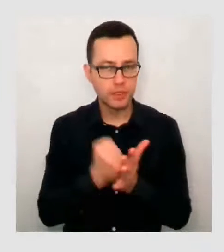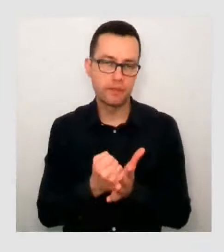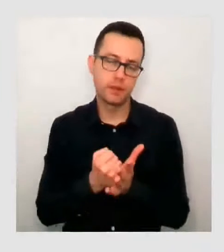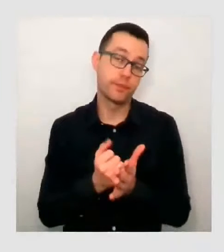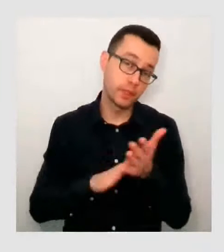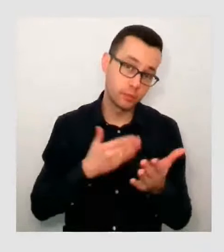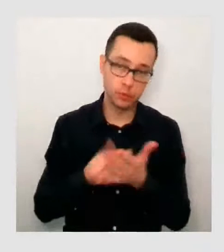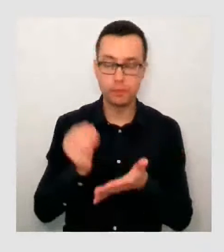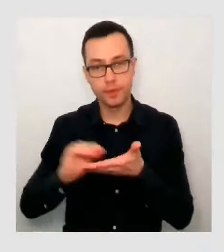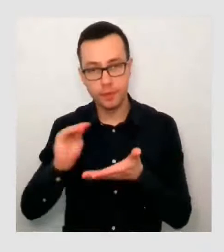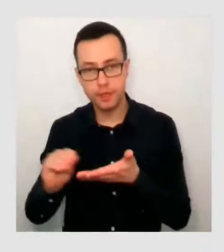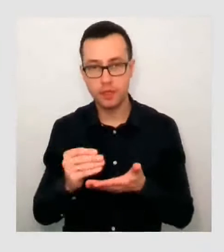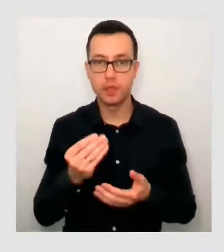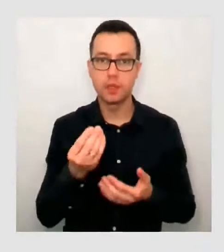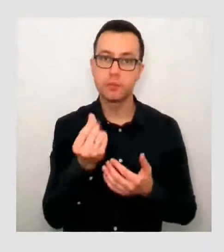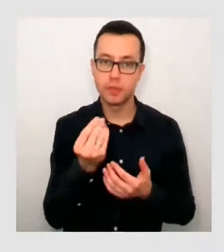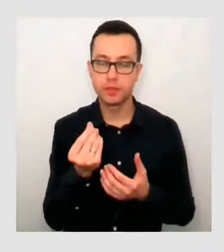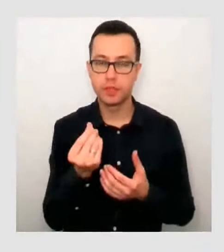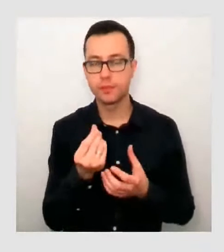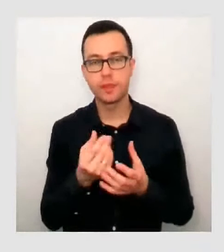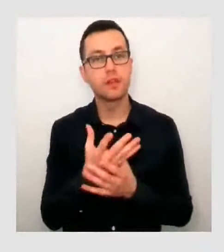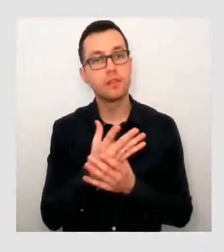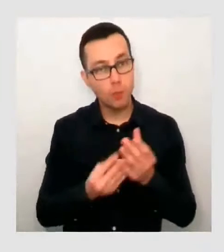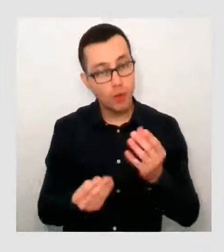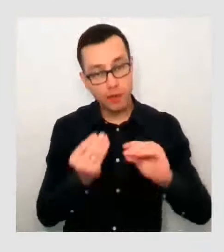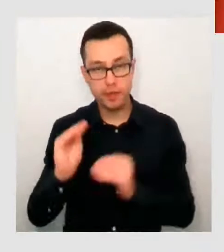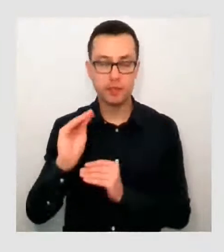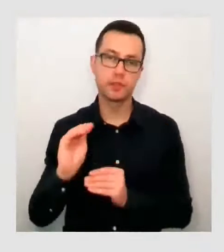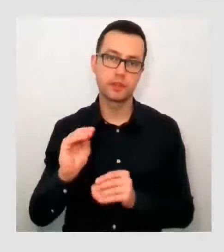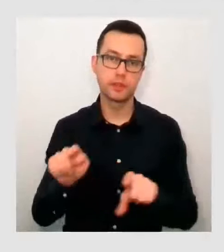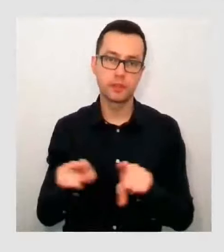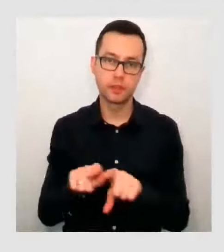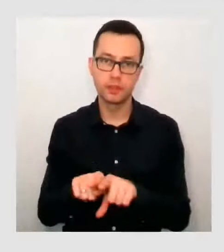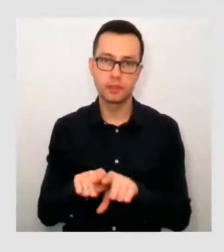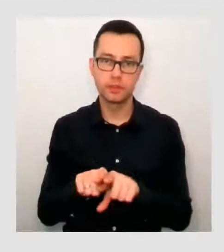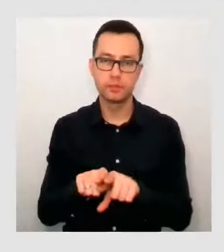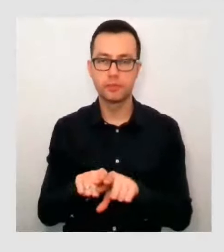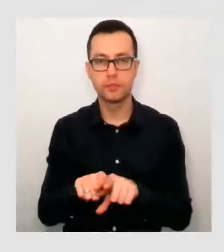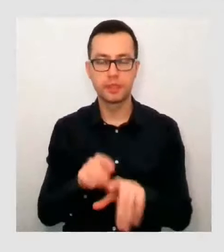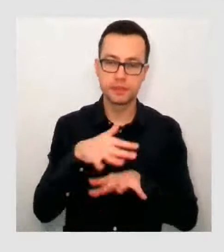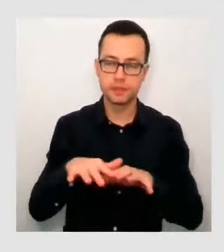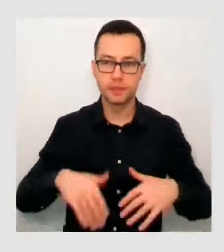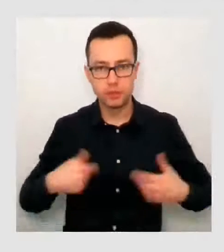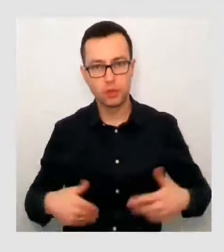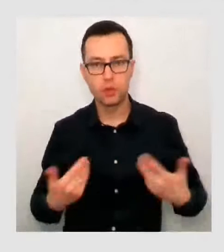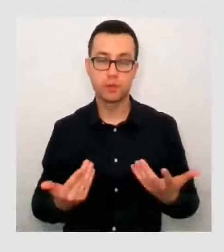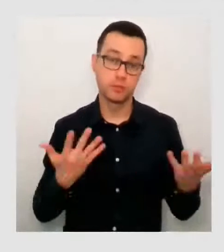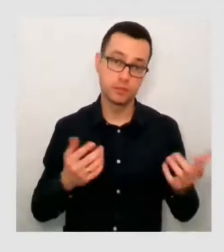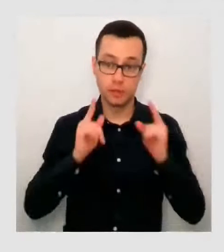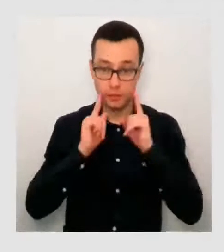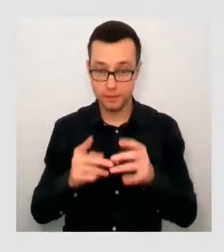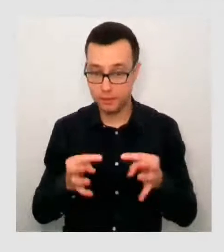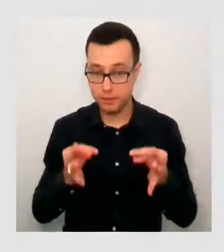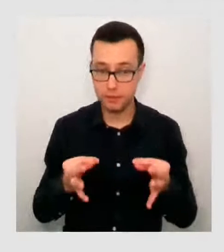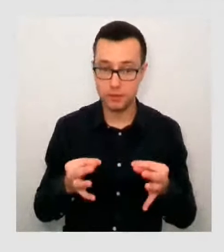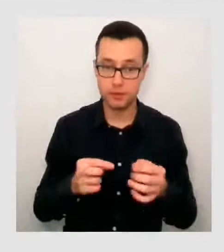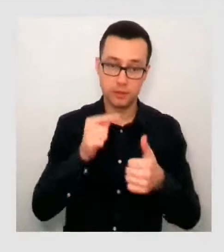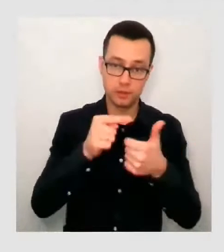różnych uregulowań płac w systemie zdrowia, które w konsekwencji niestety prowadzą do obciążania tym placówek, a